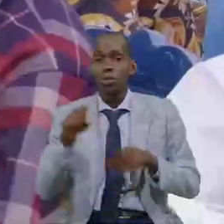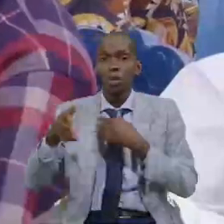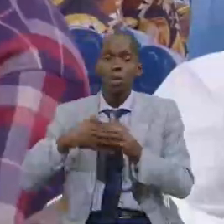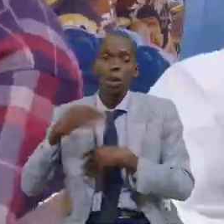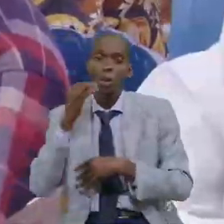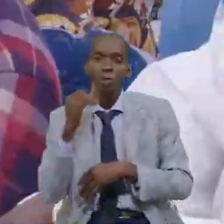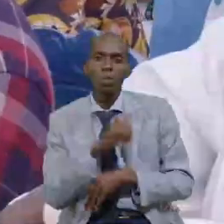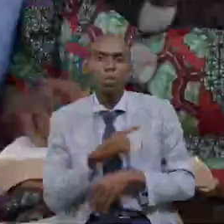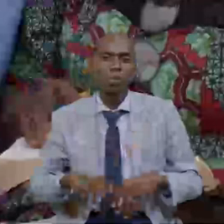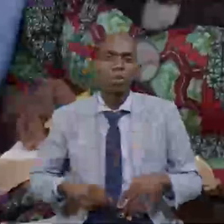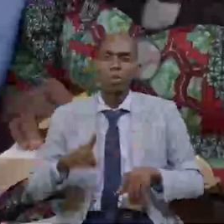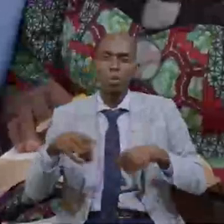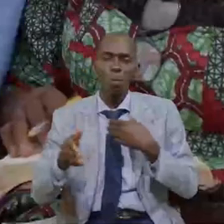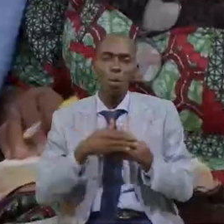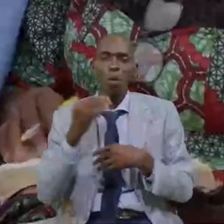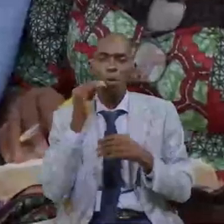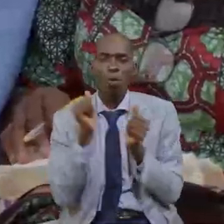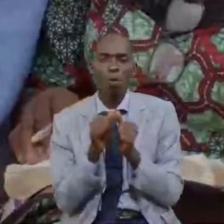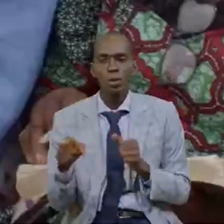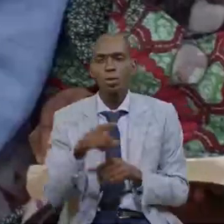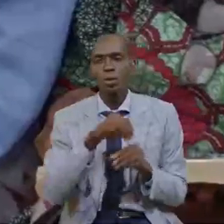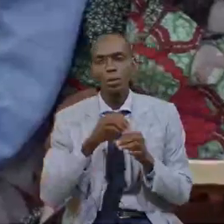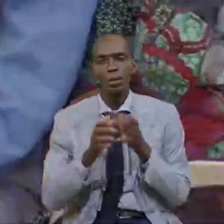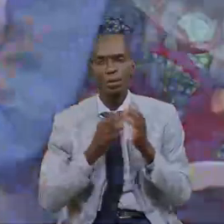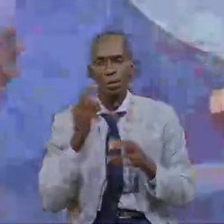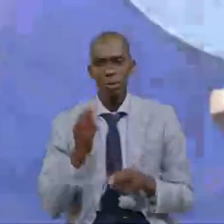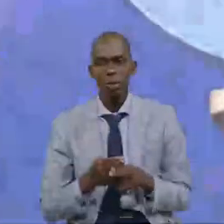à la maison, l'Éternel retournera devant vous.